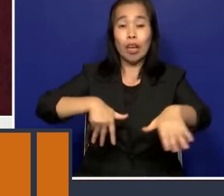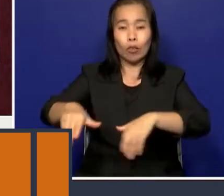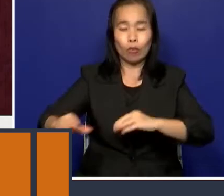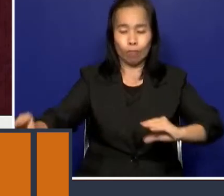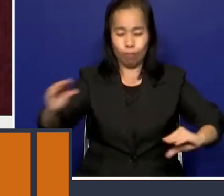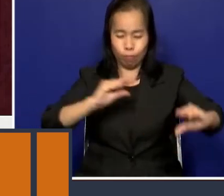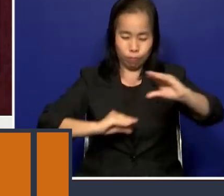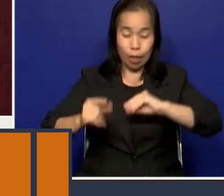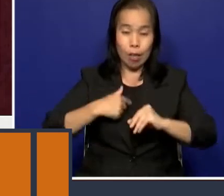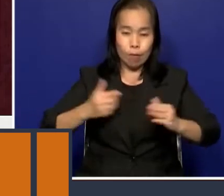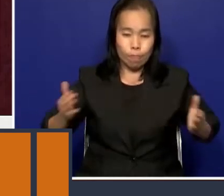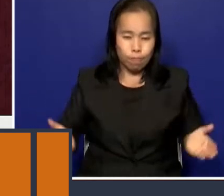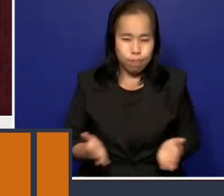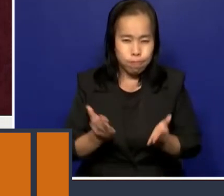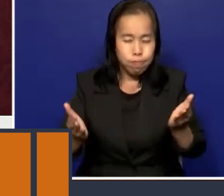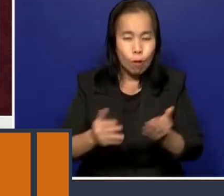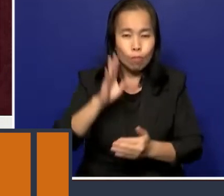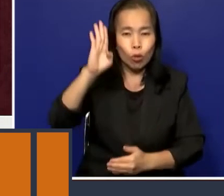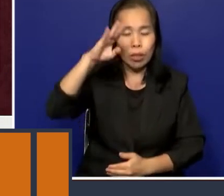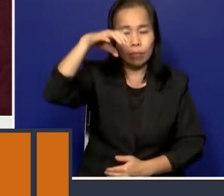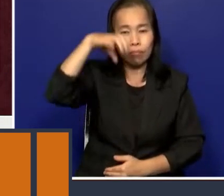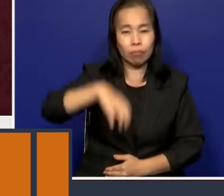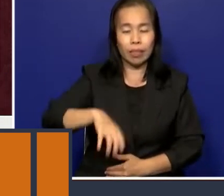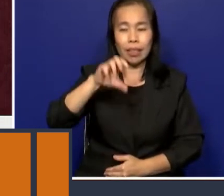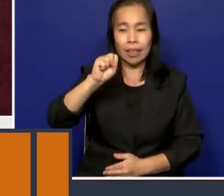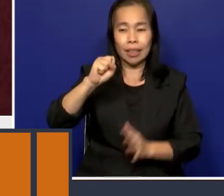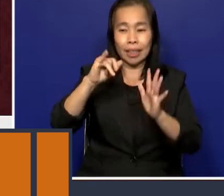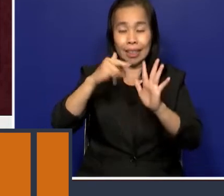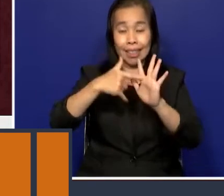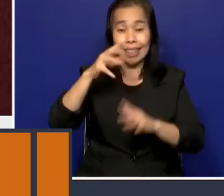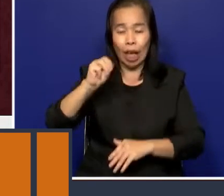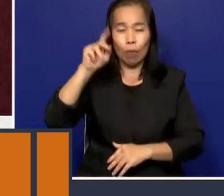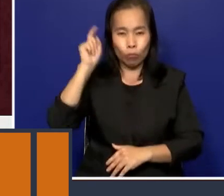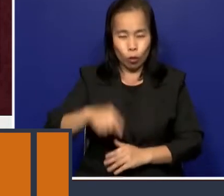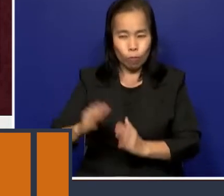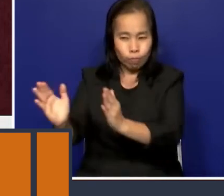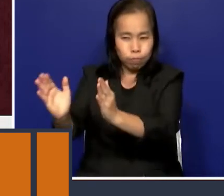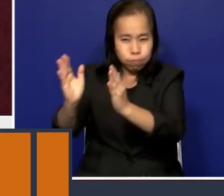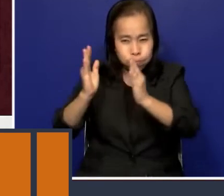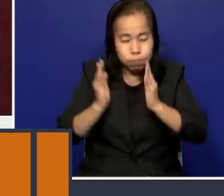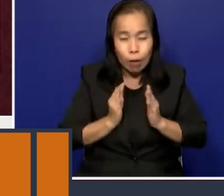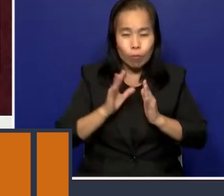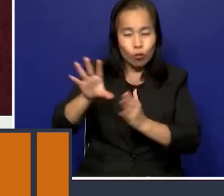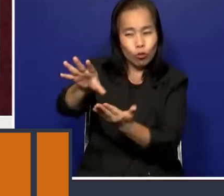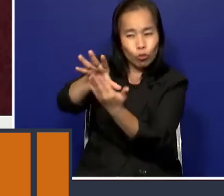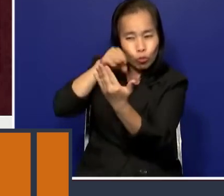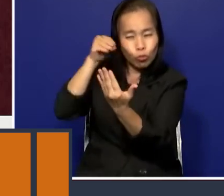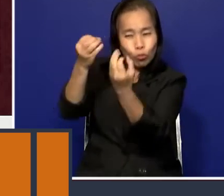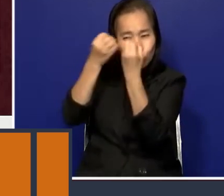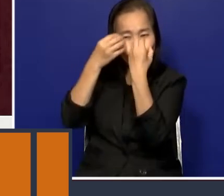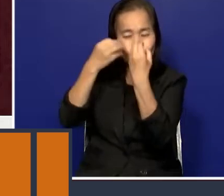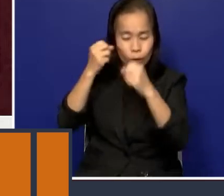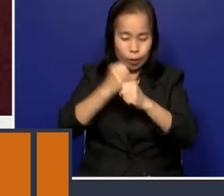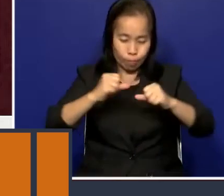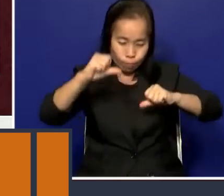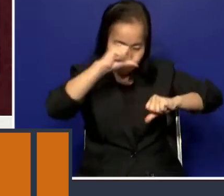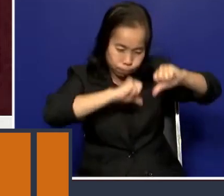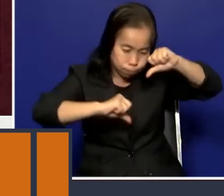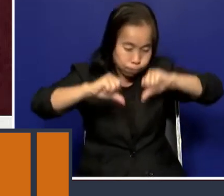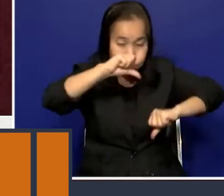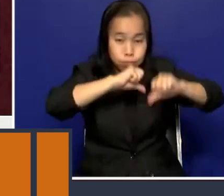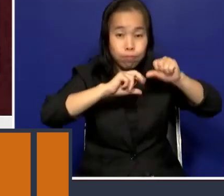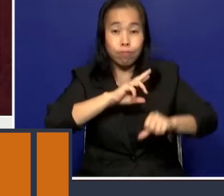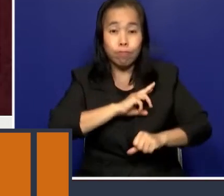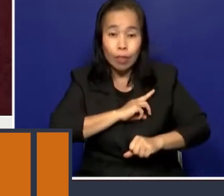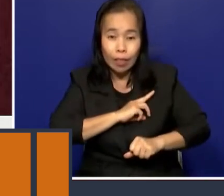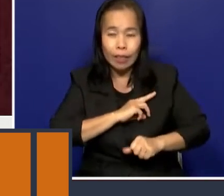พลกดนให้บริษัทเอกชนที่ชื่อสยาม BioScienceได้รบการถายทอดเทคโโยีและเป็ผู้ผลิวักซีนโควิ-19โดยนาอีท